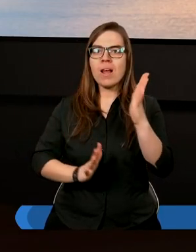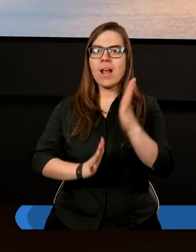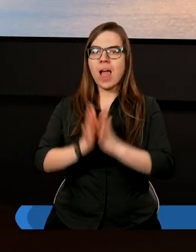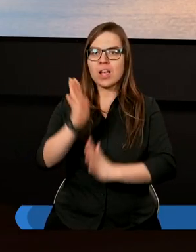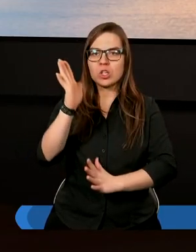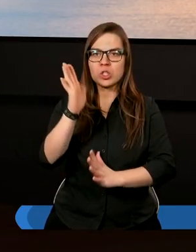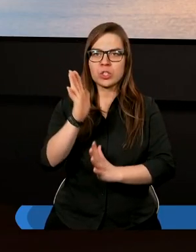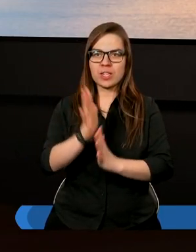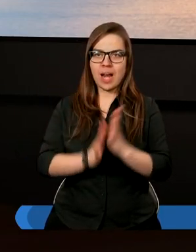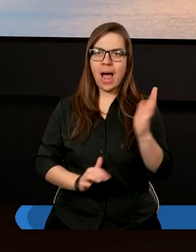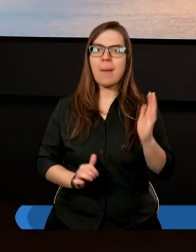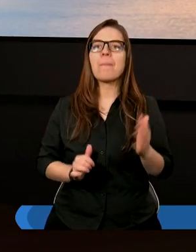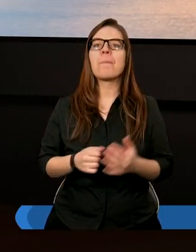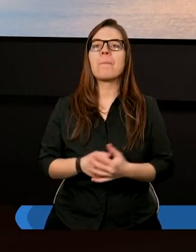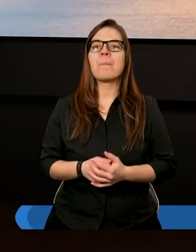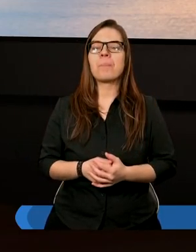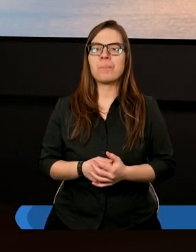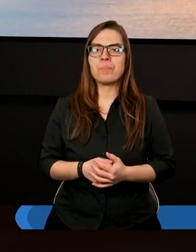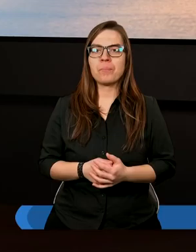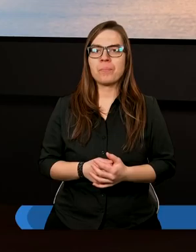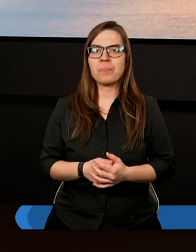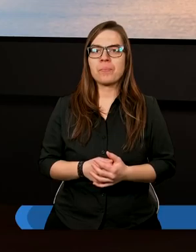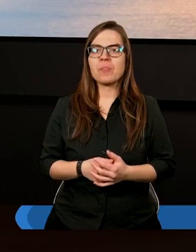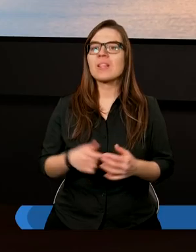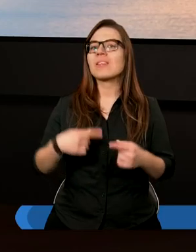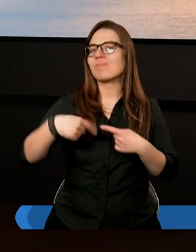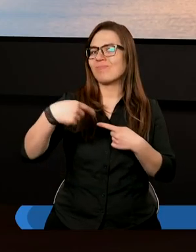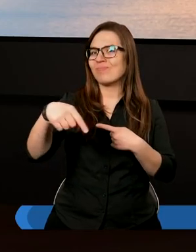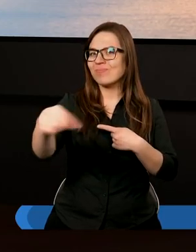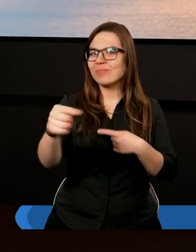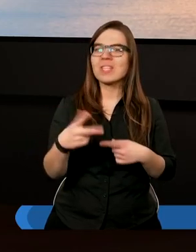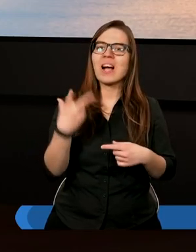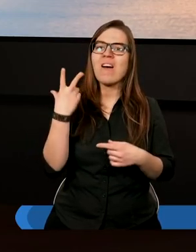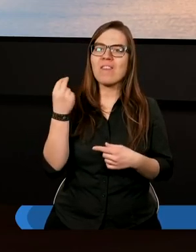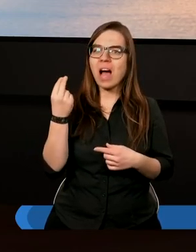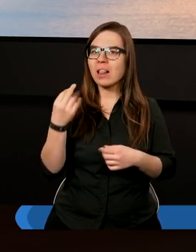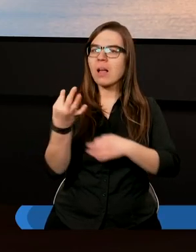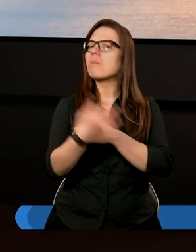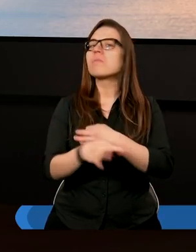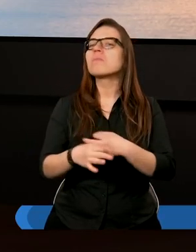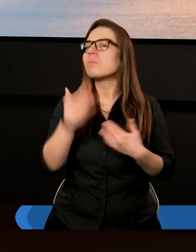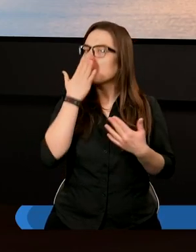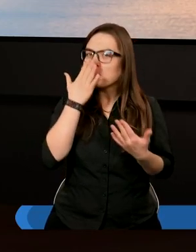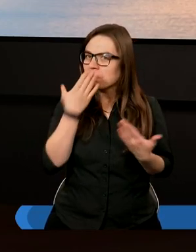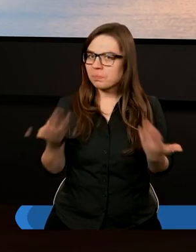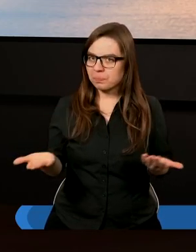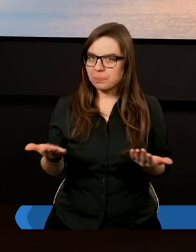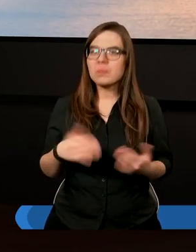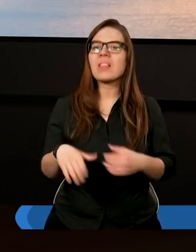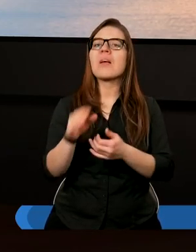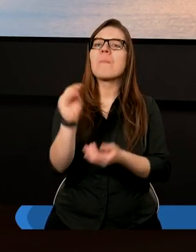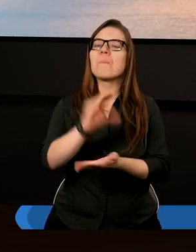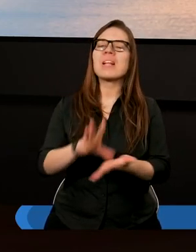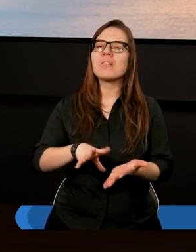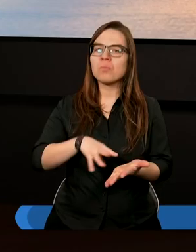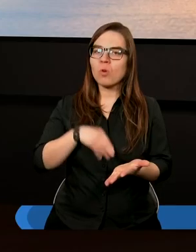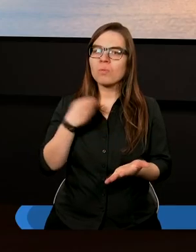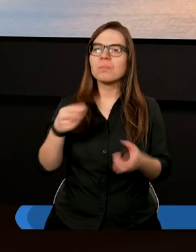Leśnej. Przez cały sezon studiowaliśmy Biblię